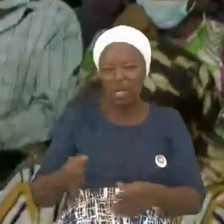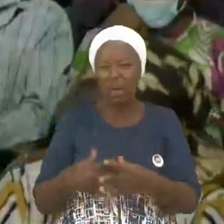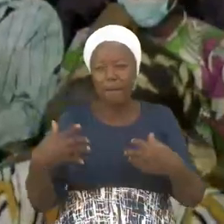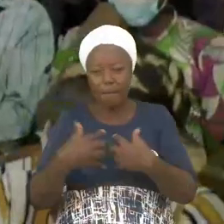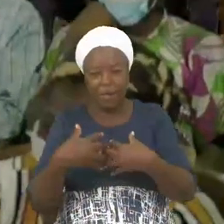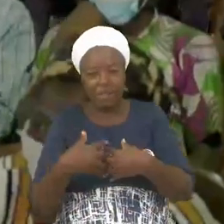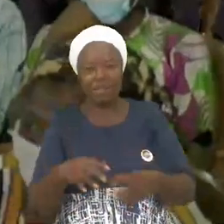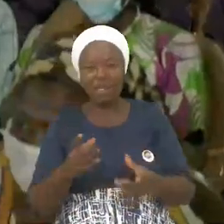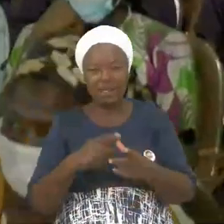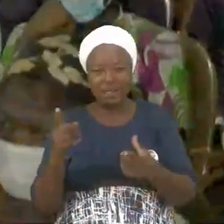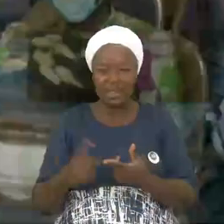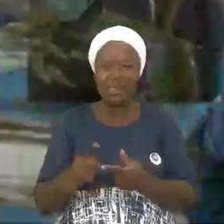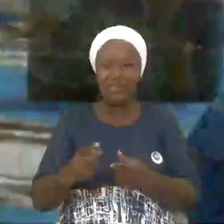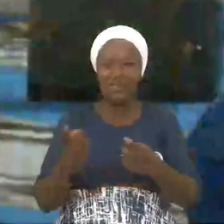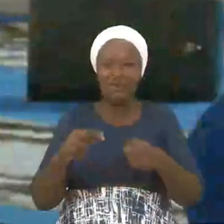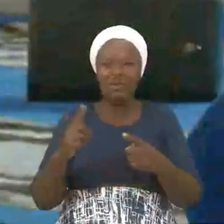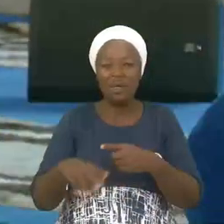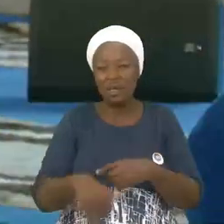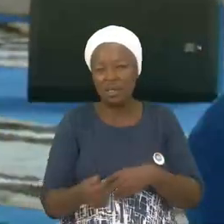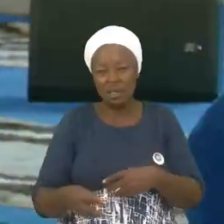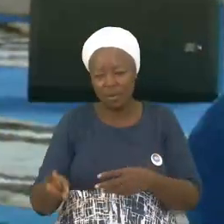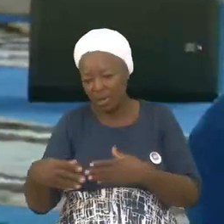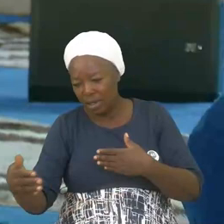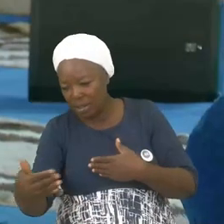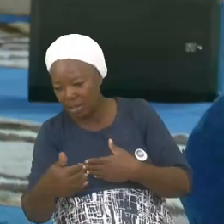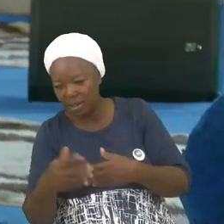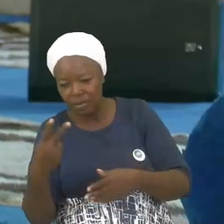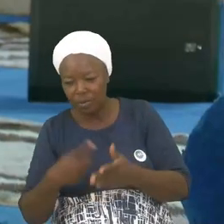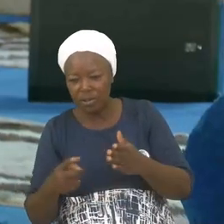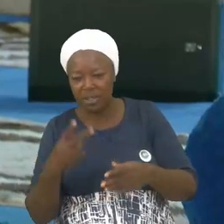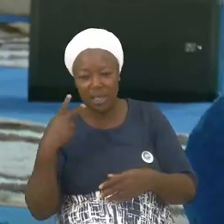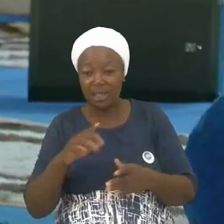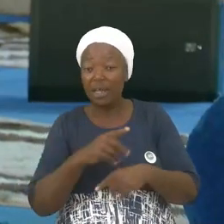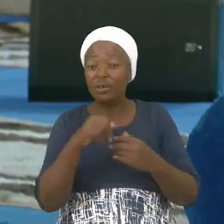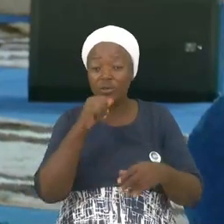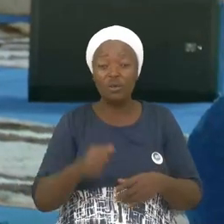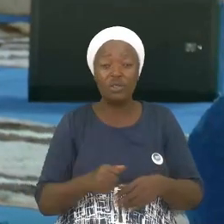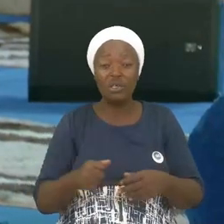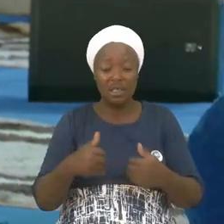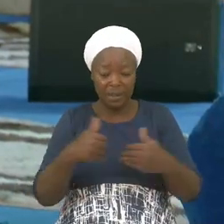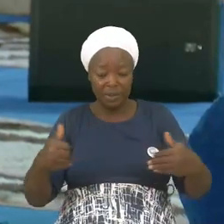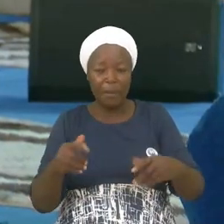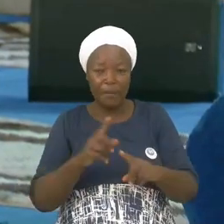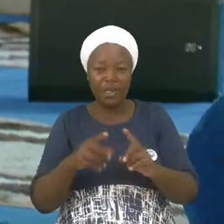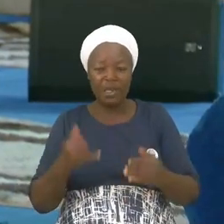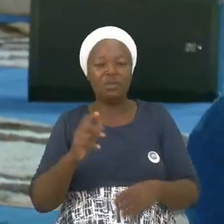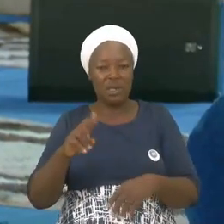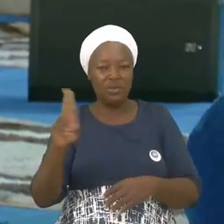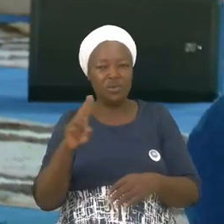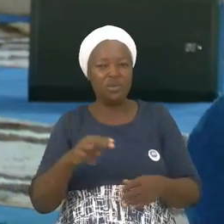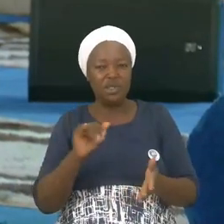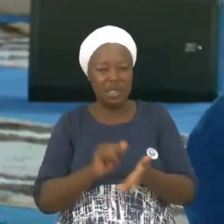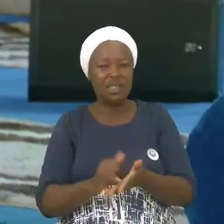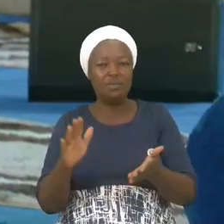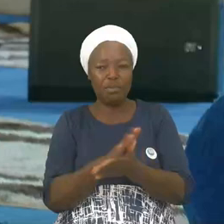papier et il les fait passer par une machine donnée. Et quand ça passe de l'autre côté, ce n'est plus des